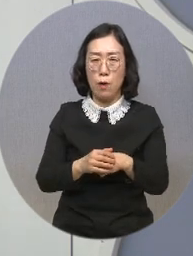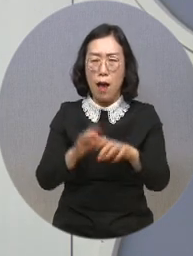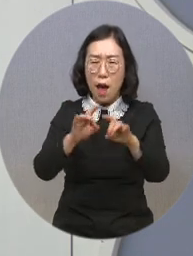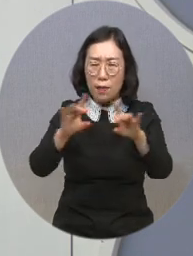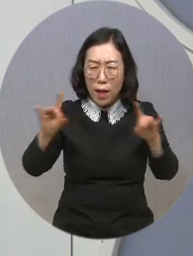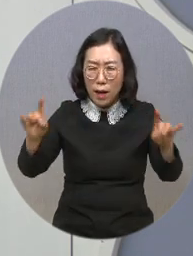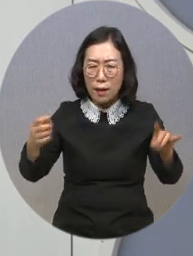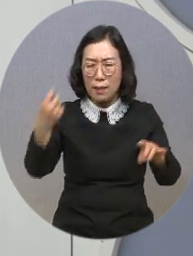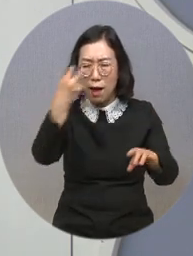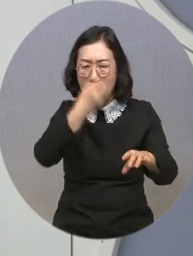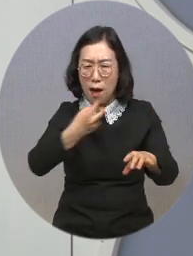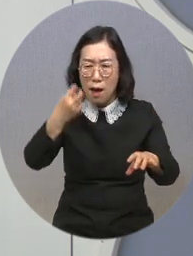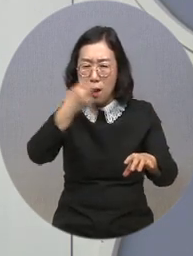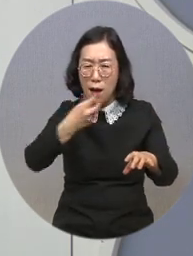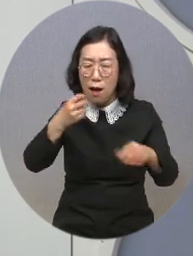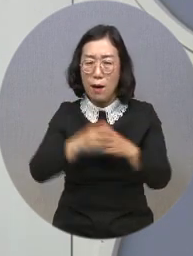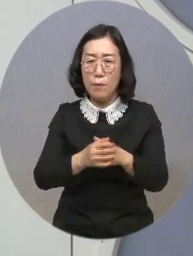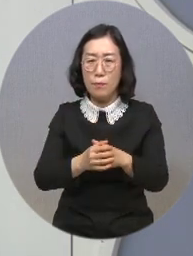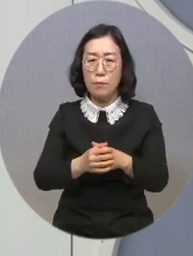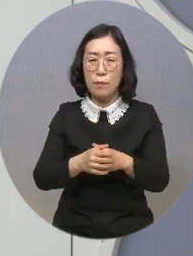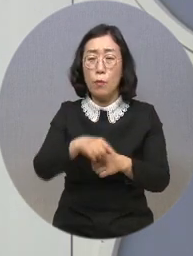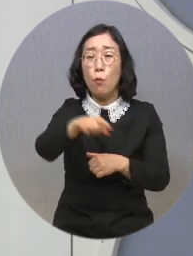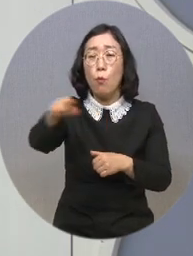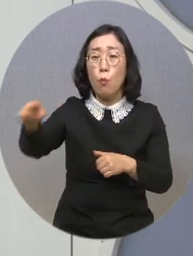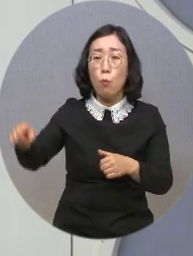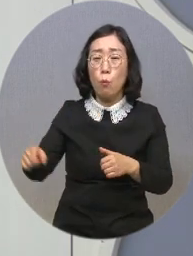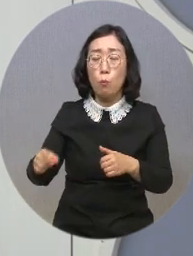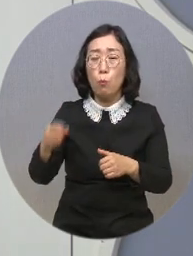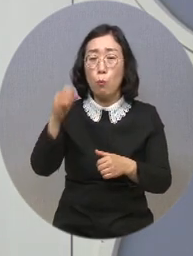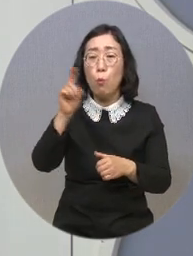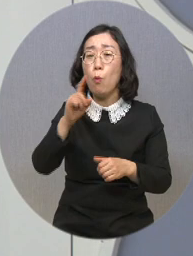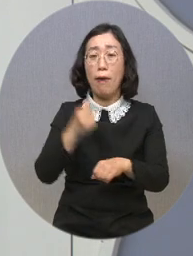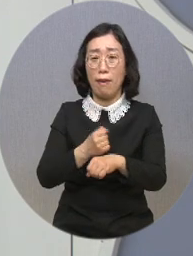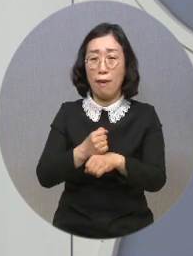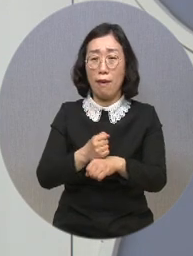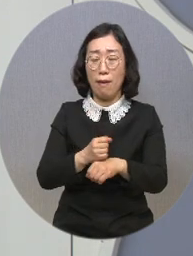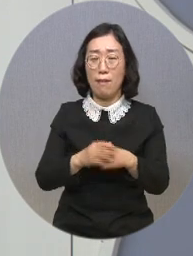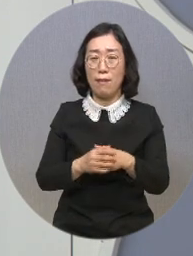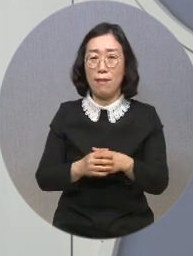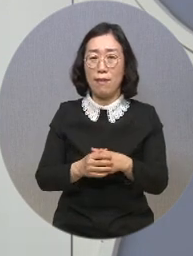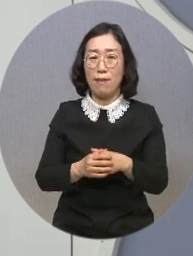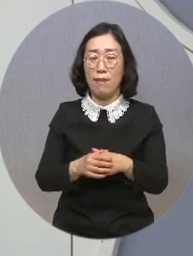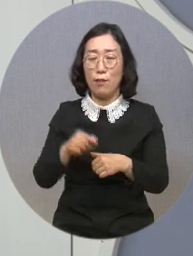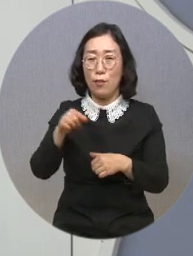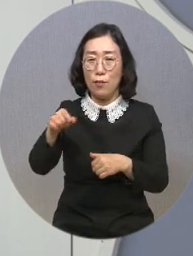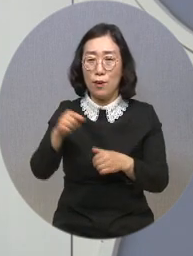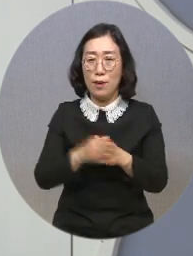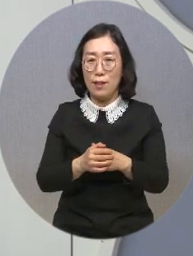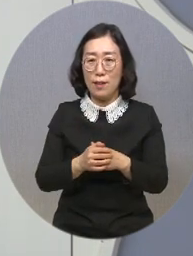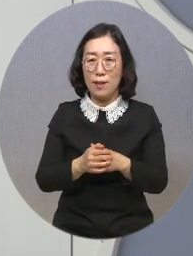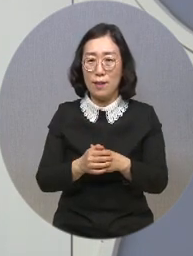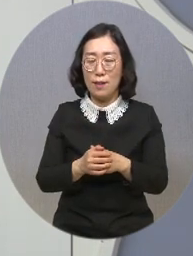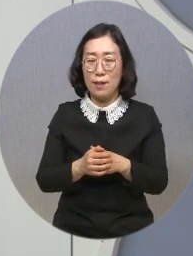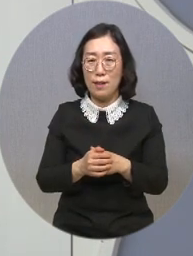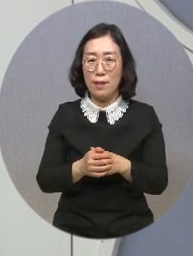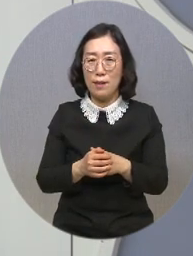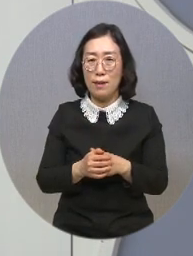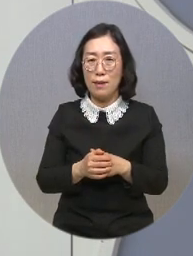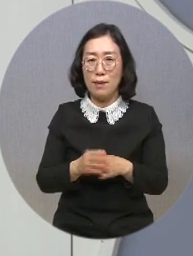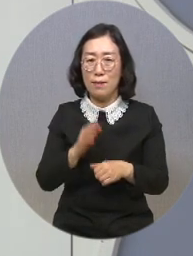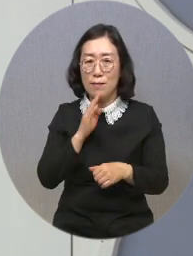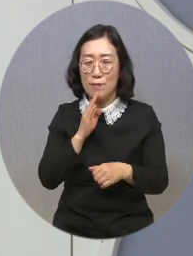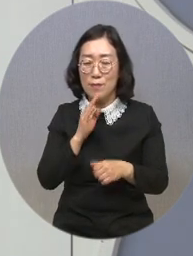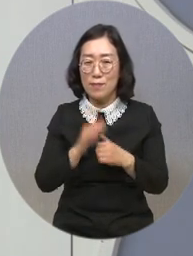다 하면 장관들하고 국회의원들이 할 일이 없지 않습니까? 제가 그렇게 얘기했더니 거기 허태열 비서실장이 거기 있다가